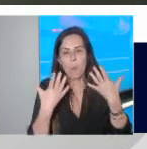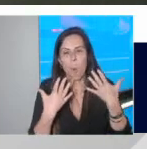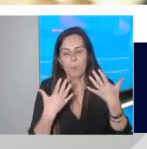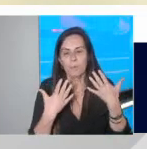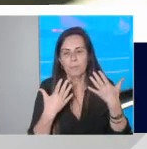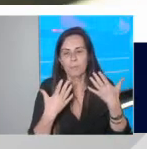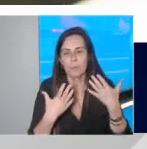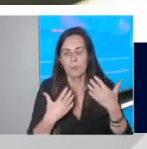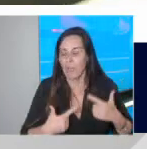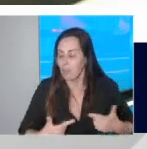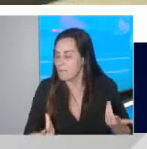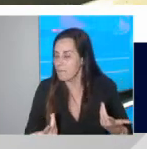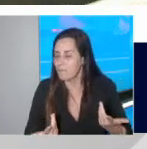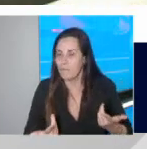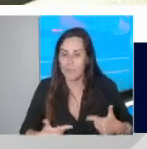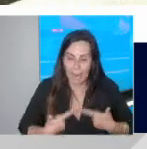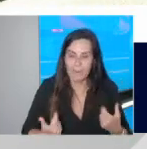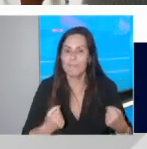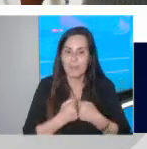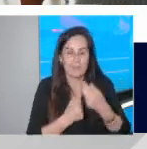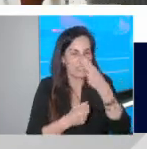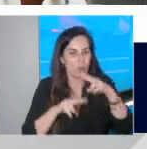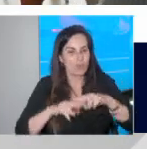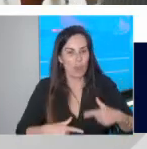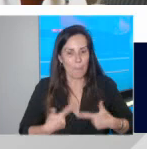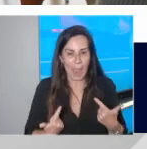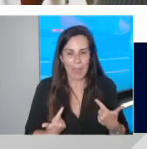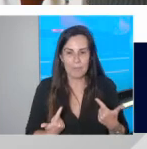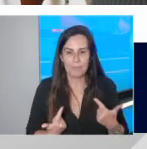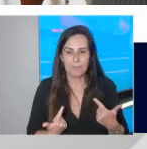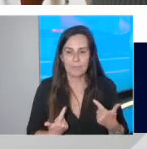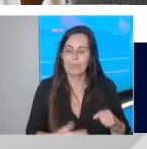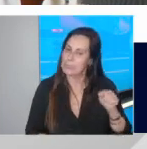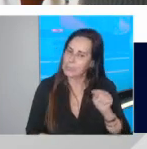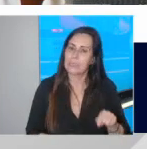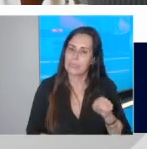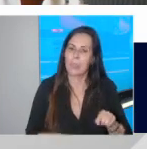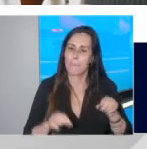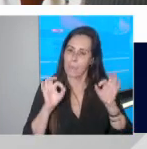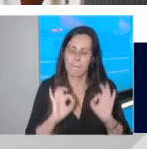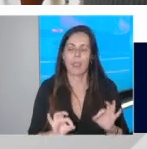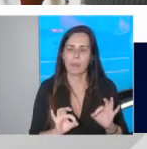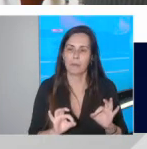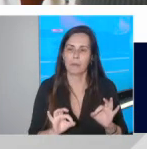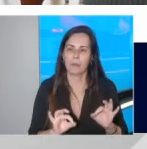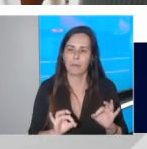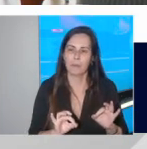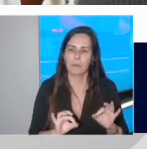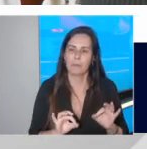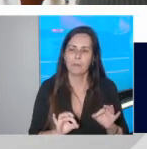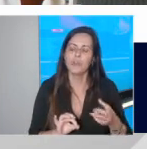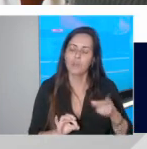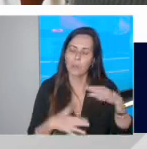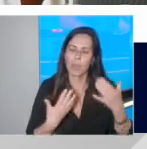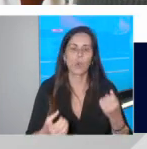אישי, וחיים, וניסיון, ומאבקים לשרוד, זה באמת עוד יותר